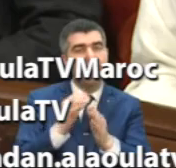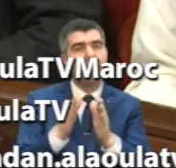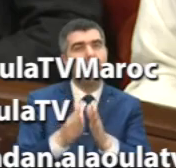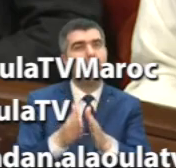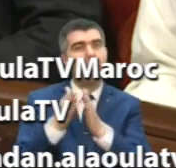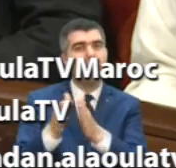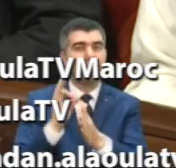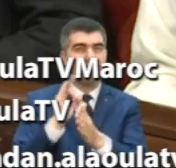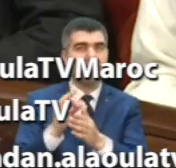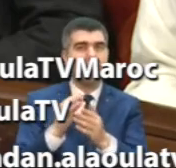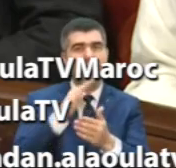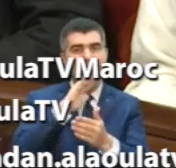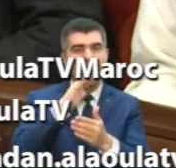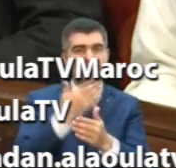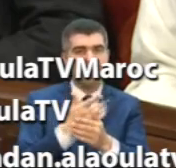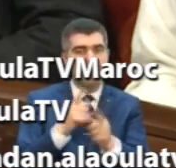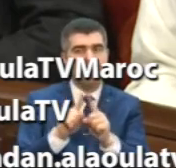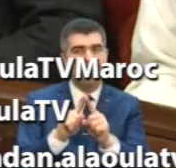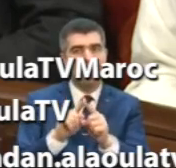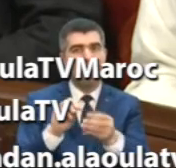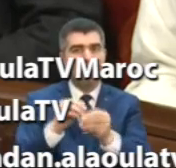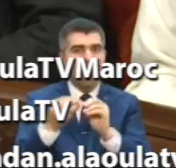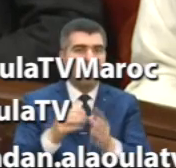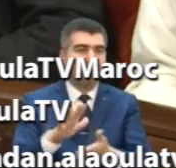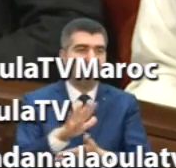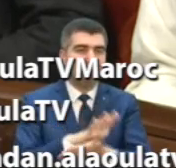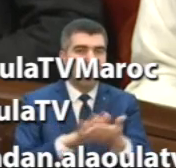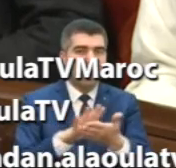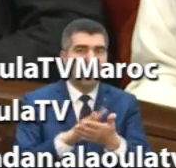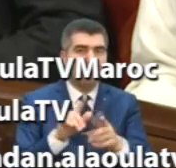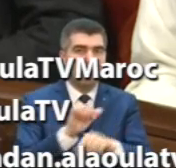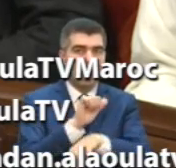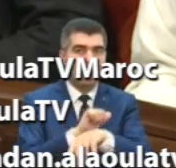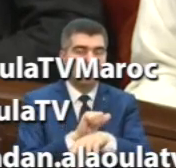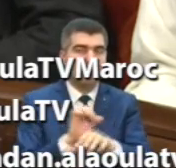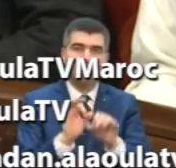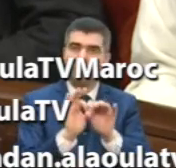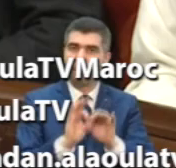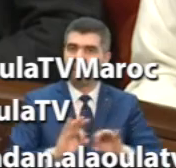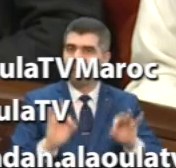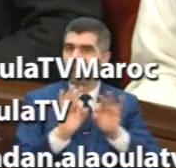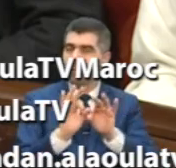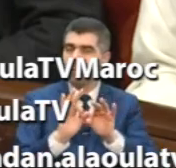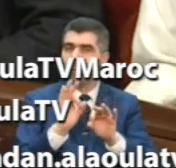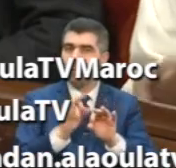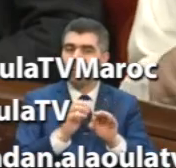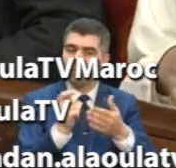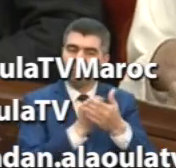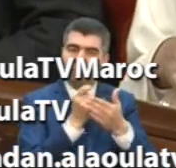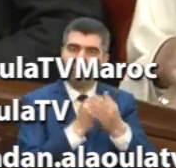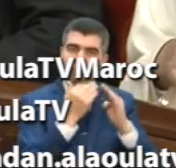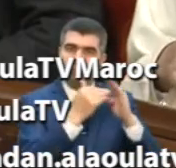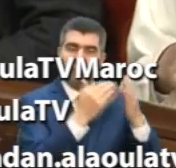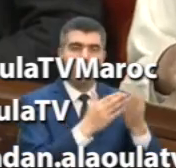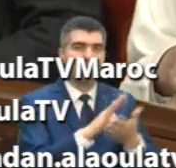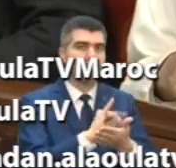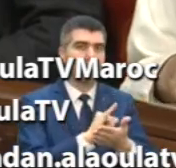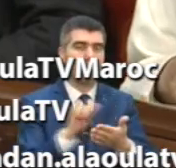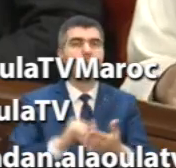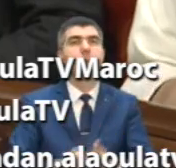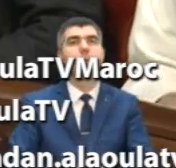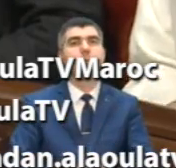العمليه، والحمد لله ما عندش المكتب اي شكايه بانهم لا يتوفرون على هذه الامور اللي هي مرتبطه بالتغطيه